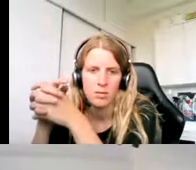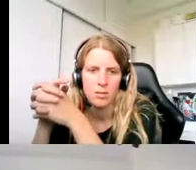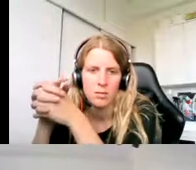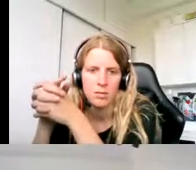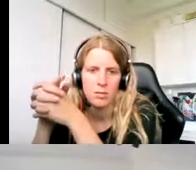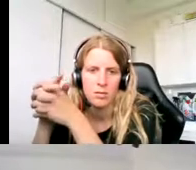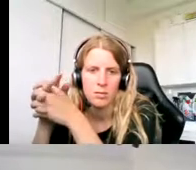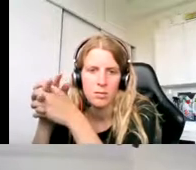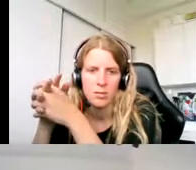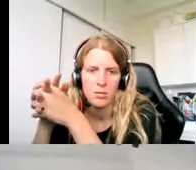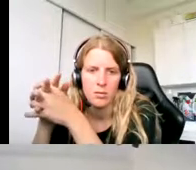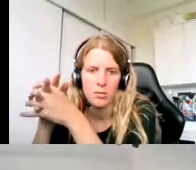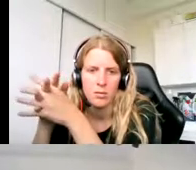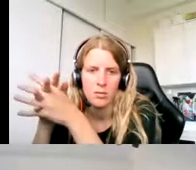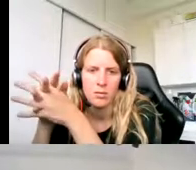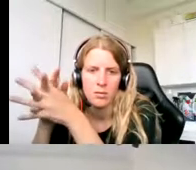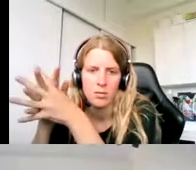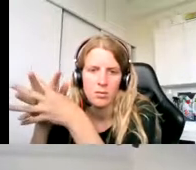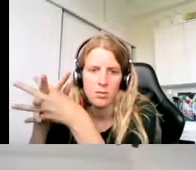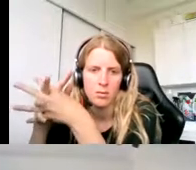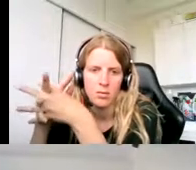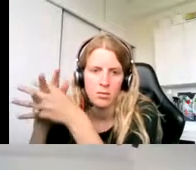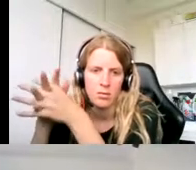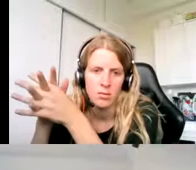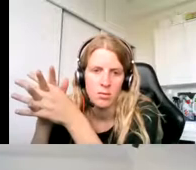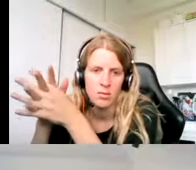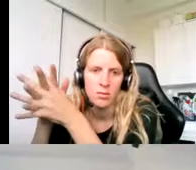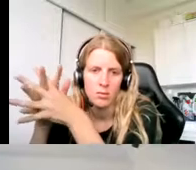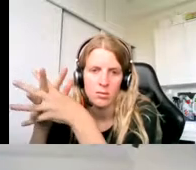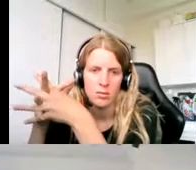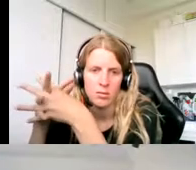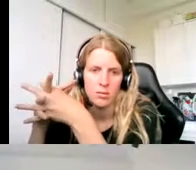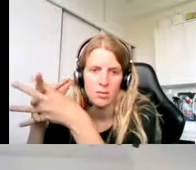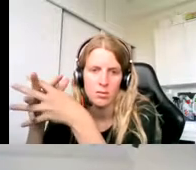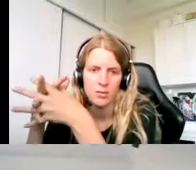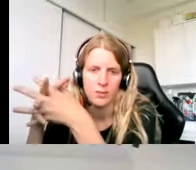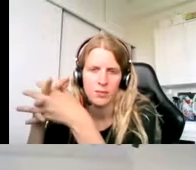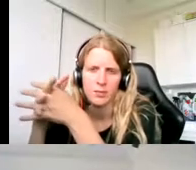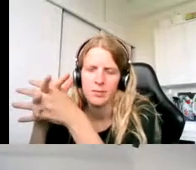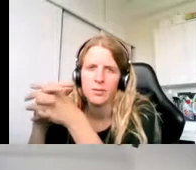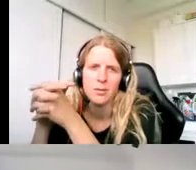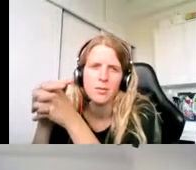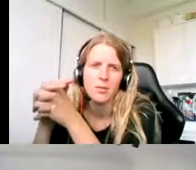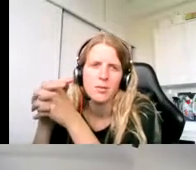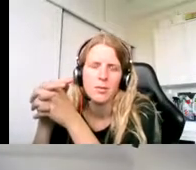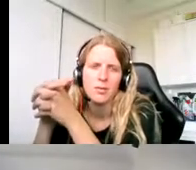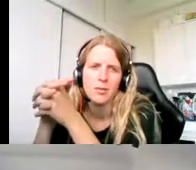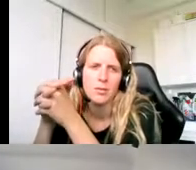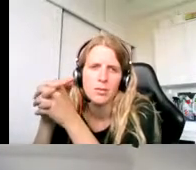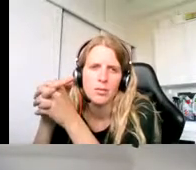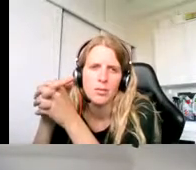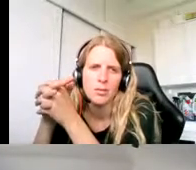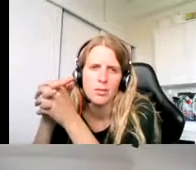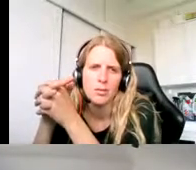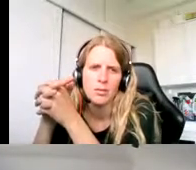gewerkt. Ook omdat toen weekbubbels van 10 waren. Dat was eigenlijk niet anders mogelijk. Je zei daginschrijvingen, maar ik vermoed dat je weekinschrijvingen